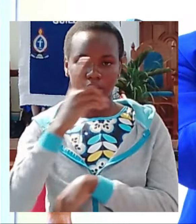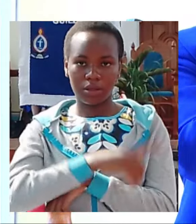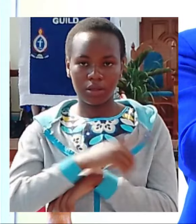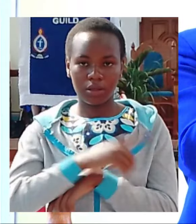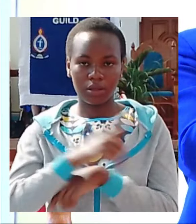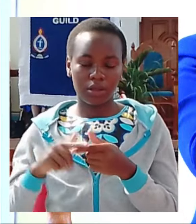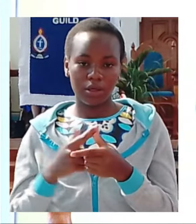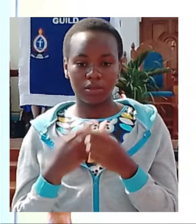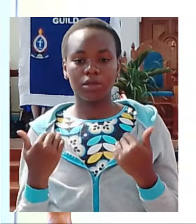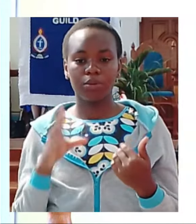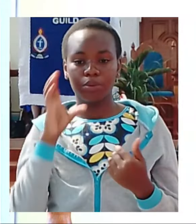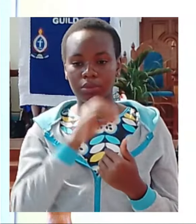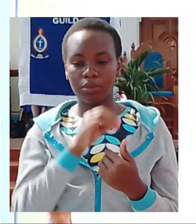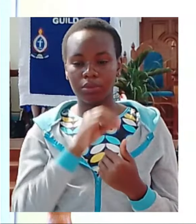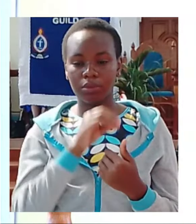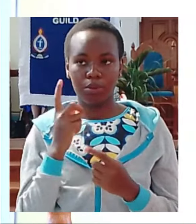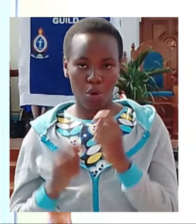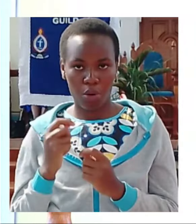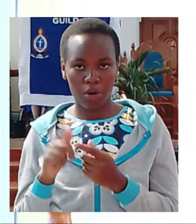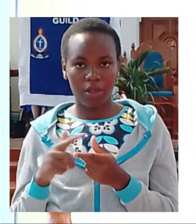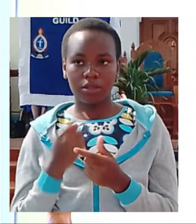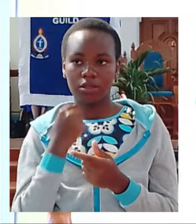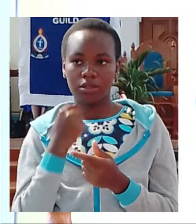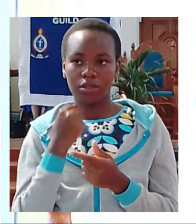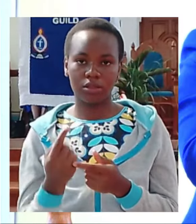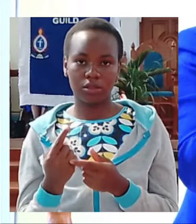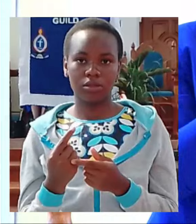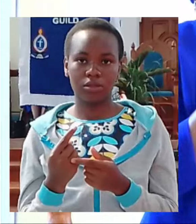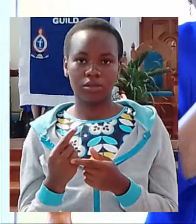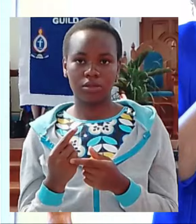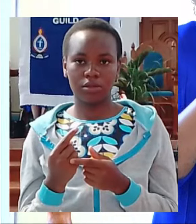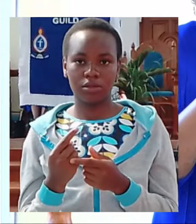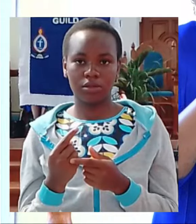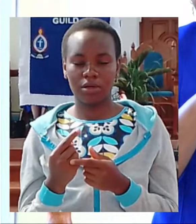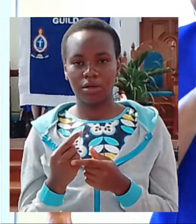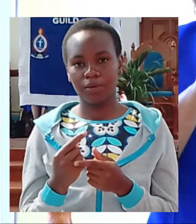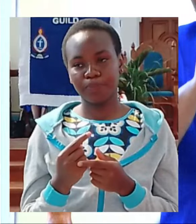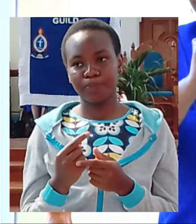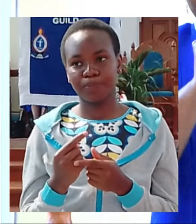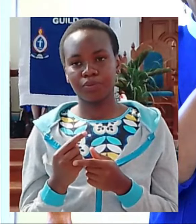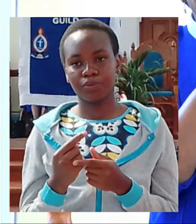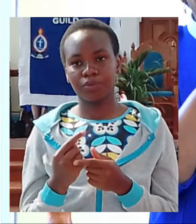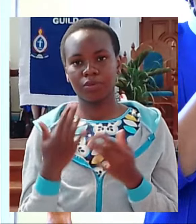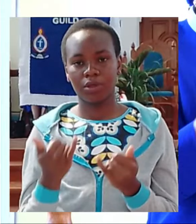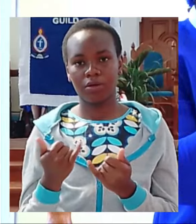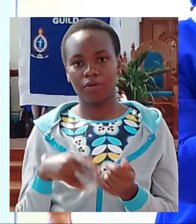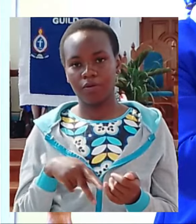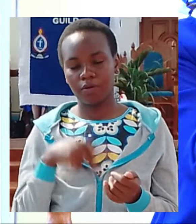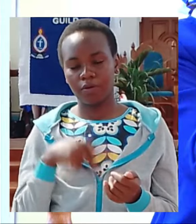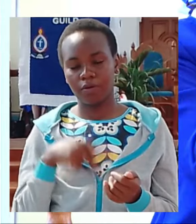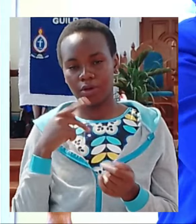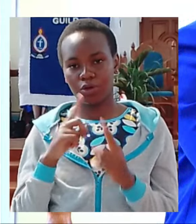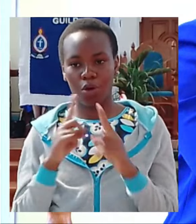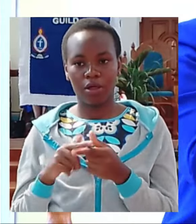atakosa maziwa. Lakini unasema nini? Ah, ameibia wengi. Kwanza ukusikia vile alikuwa naongea,